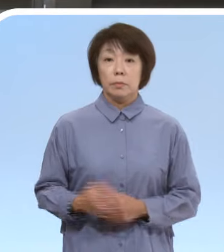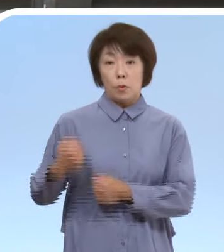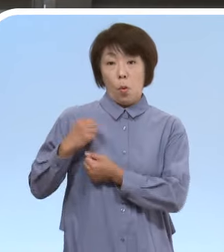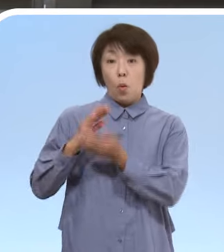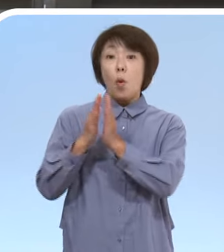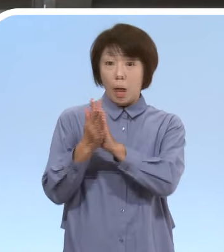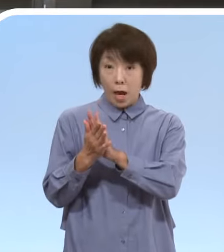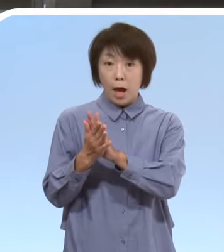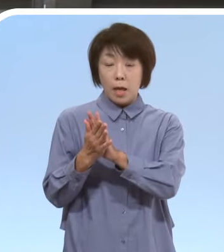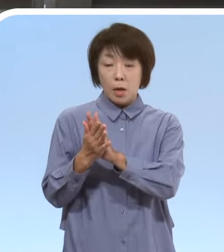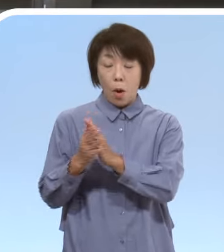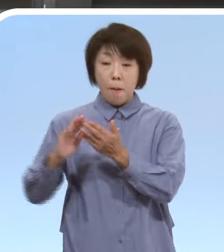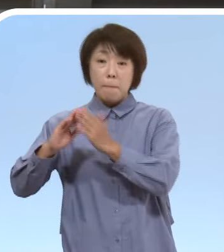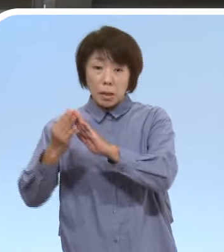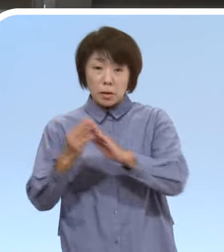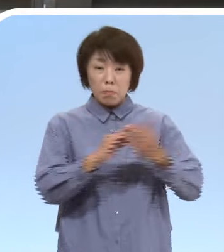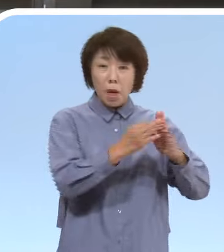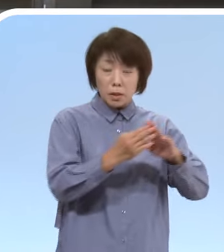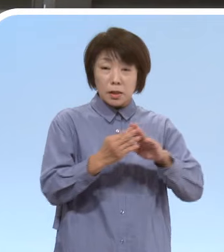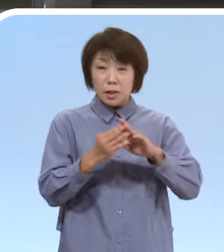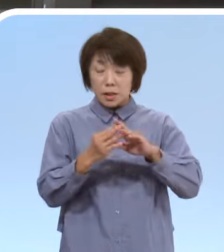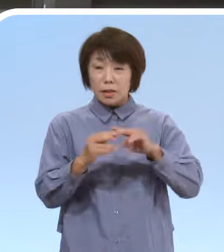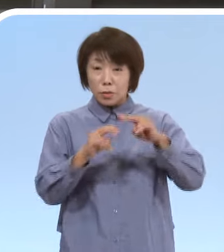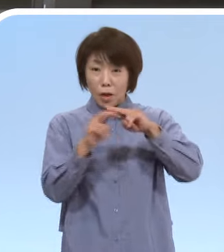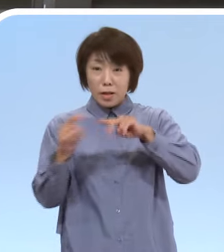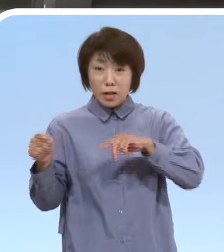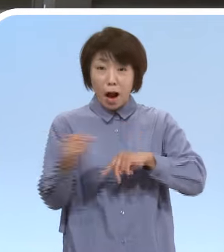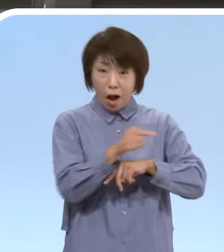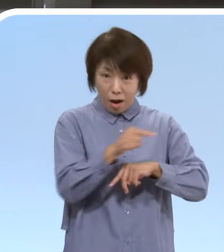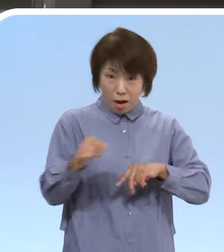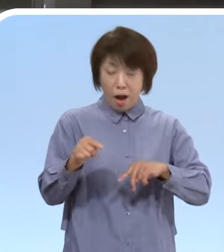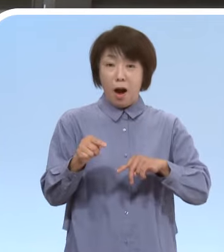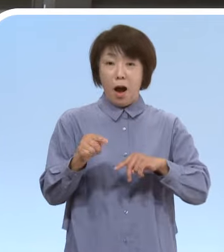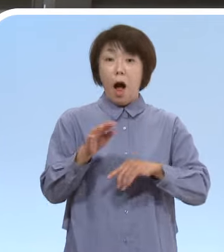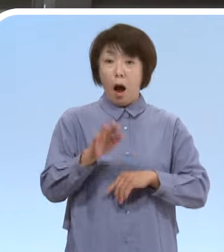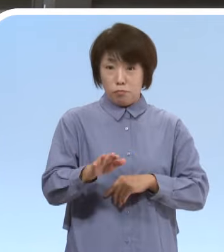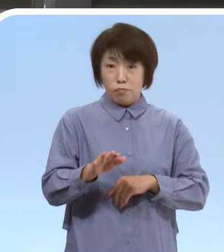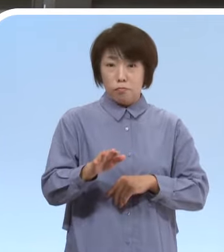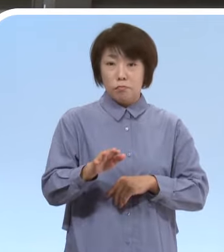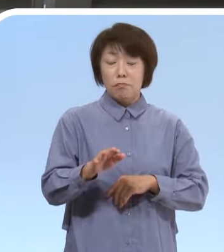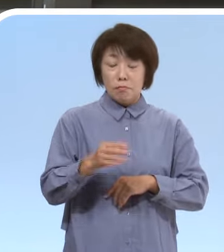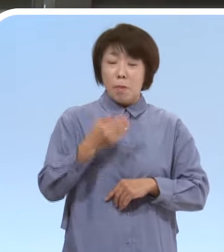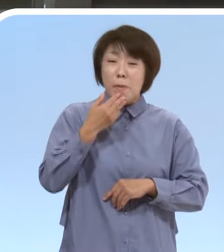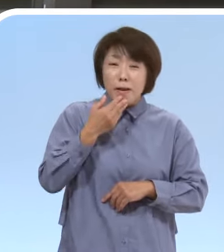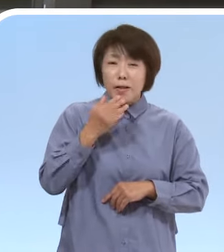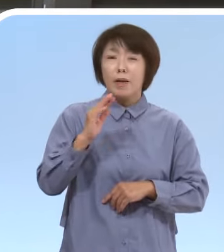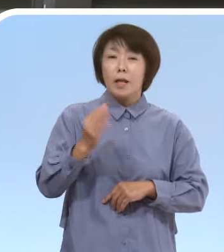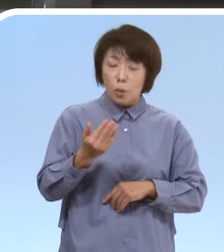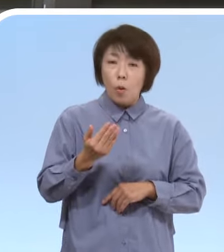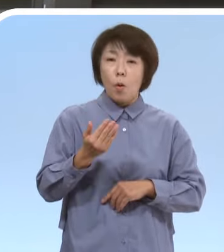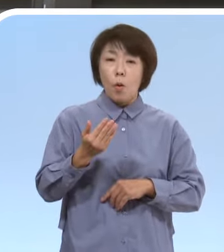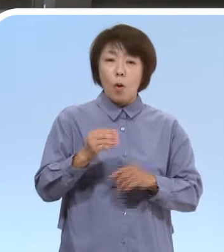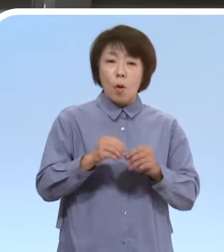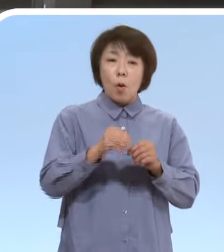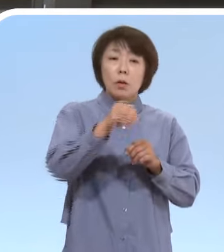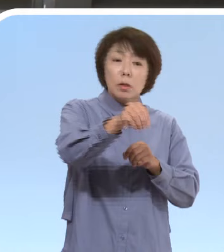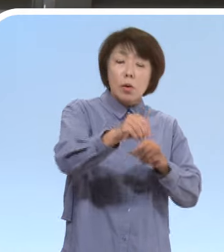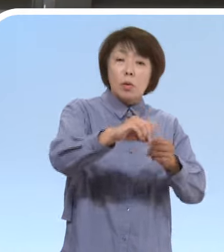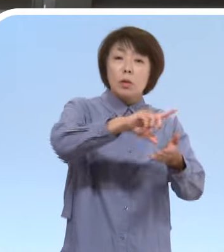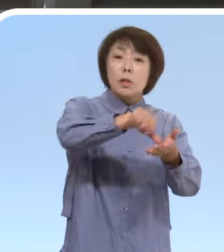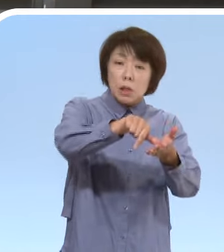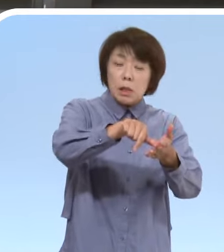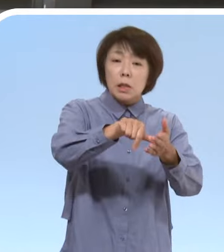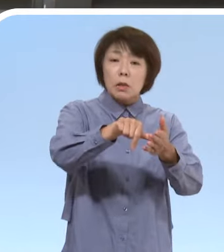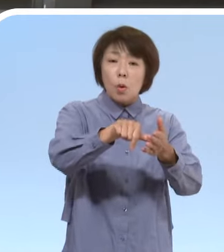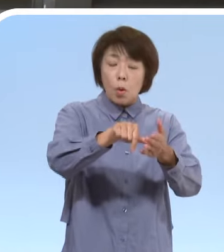兵庫県には都心部や主要な地域などを通る大規模な交通機関も多くて便利なんですが、ローカルな場所に